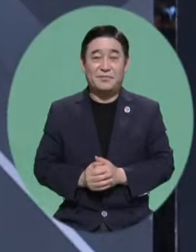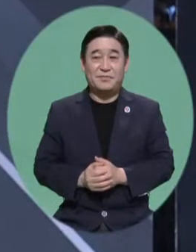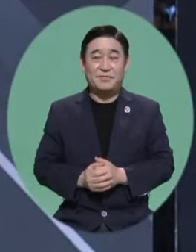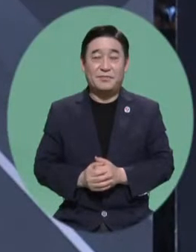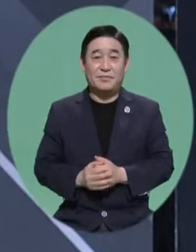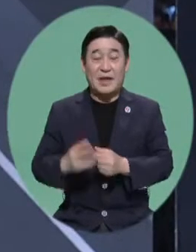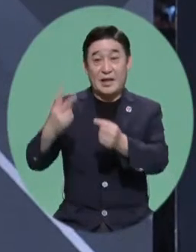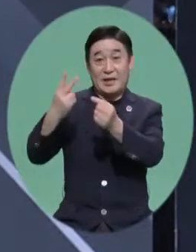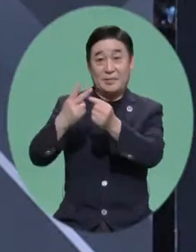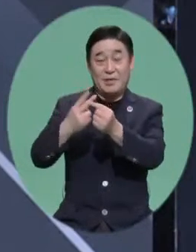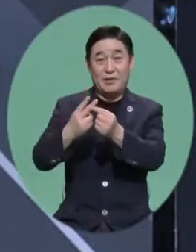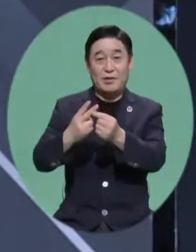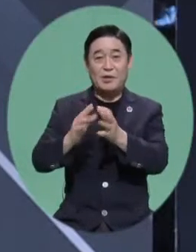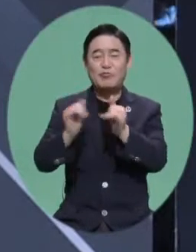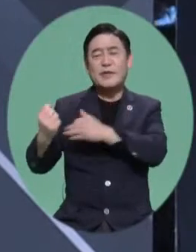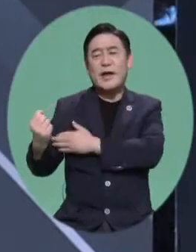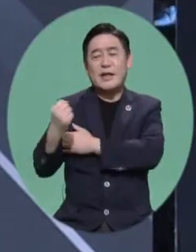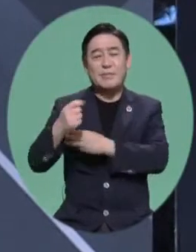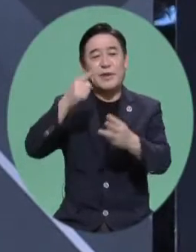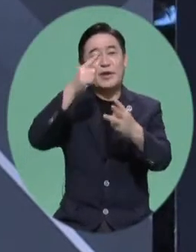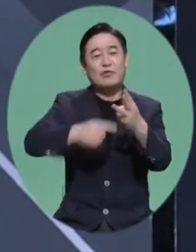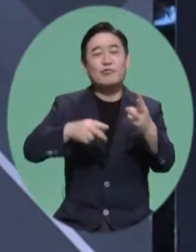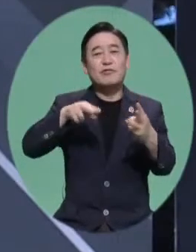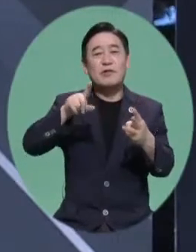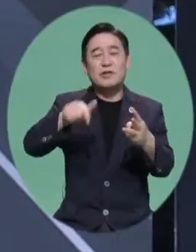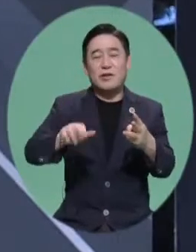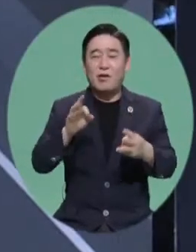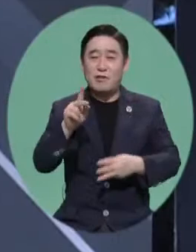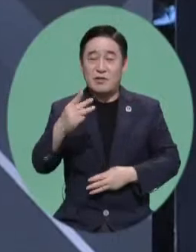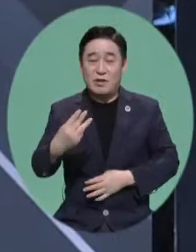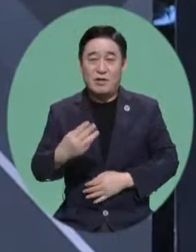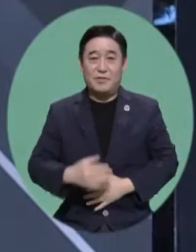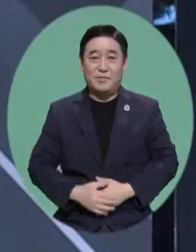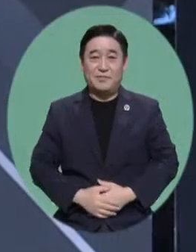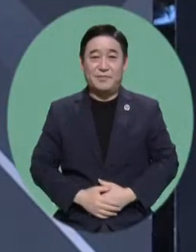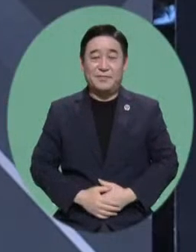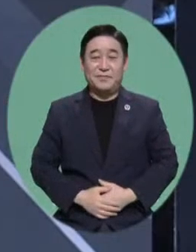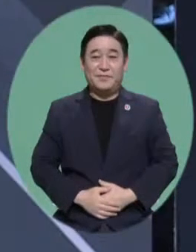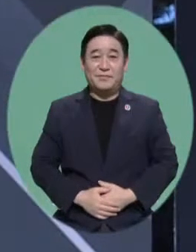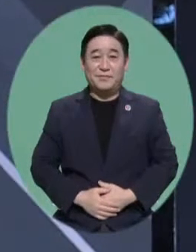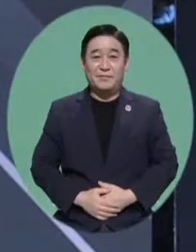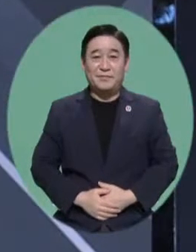기호 2번 구미 레인 윤석열 후보입니다 아